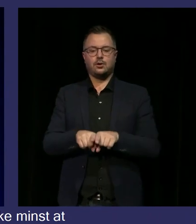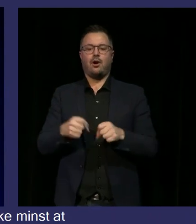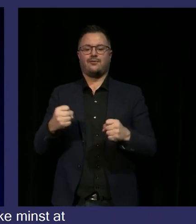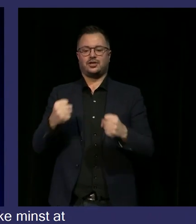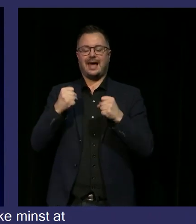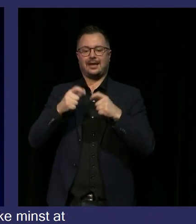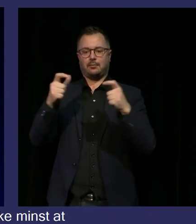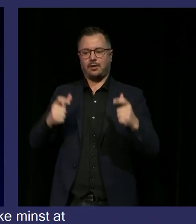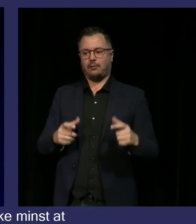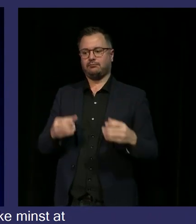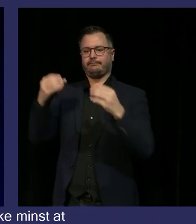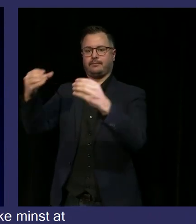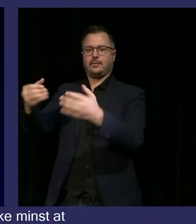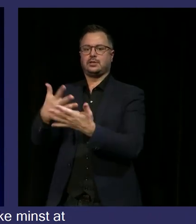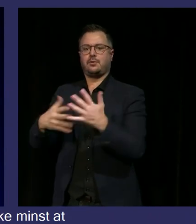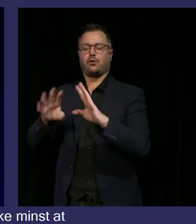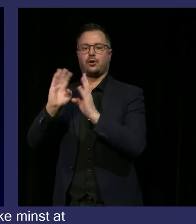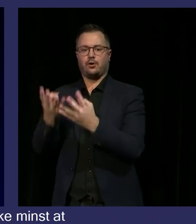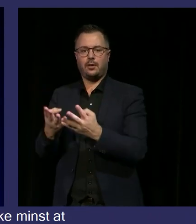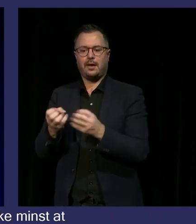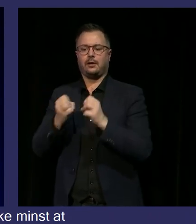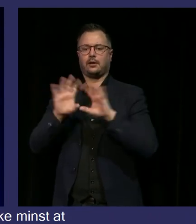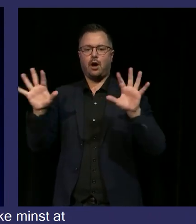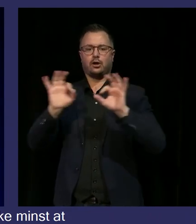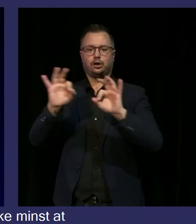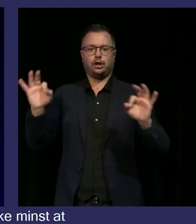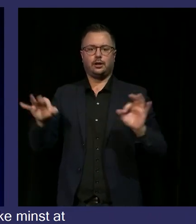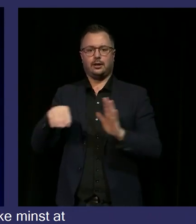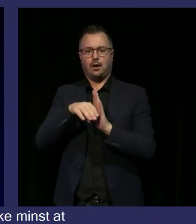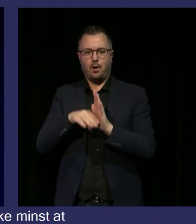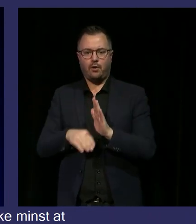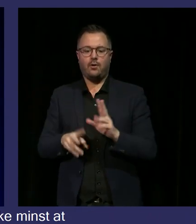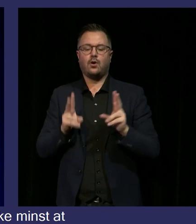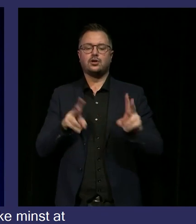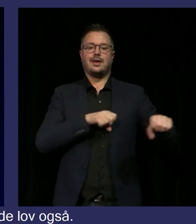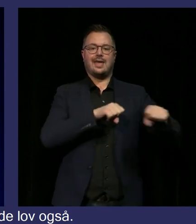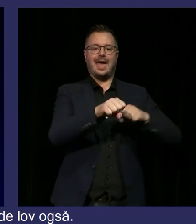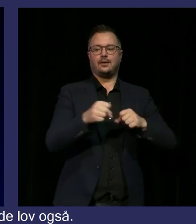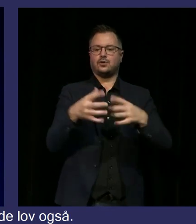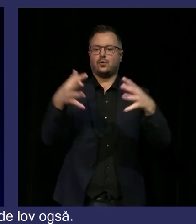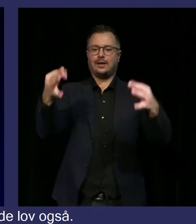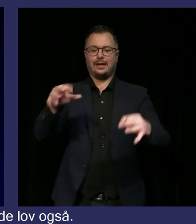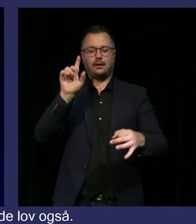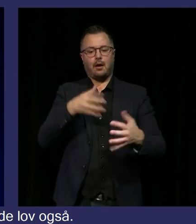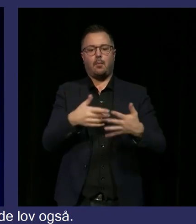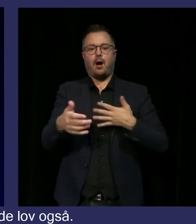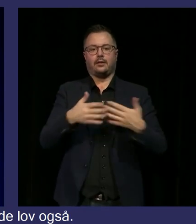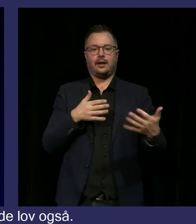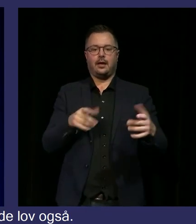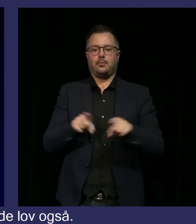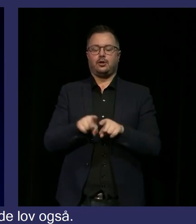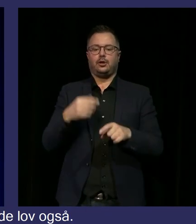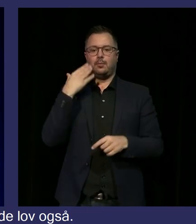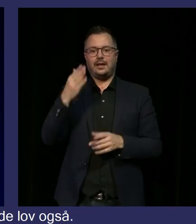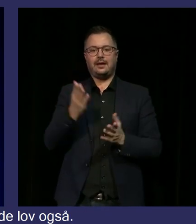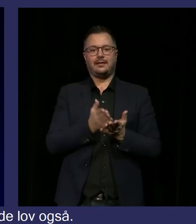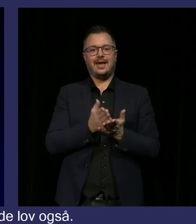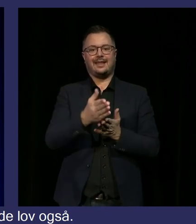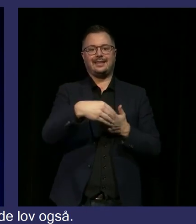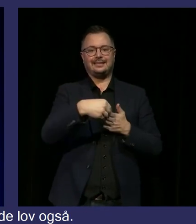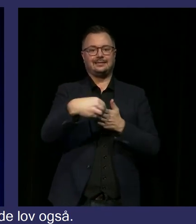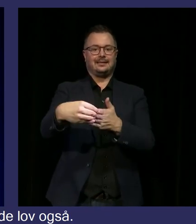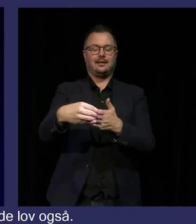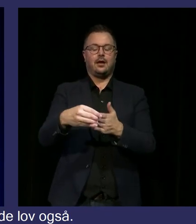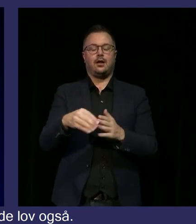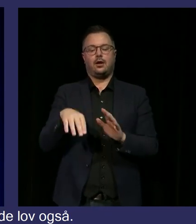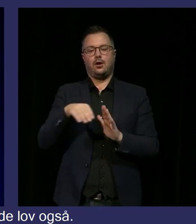med klarere lov, og ikke minst at regjeringen og Stortinget får behandlet dette, så vil du faktisk få en retningsgivende lov også, en